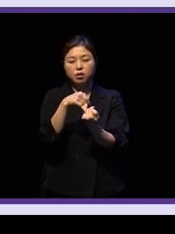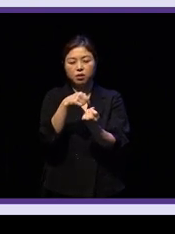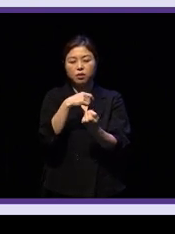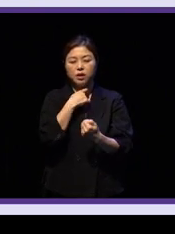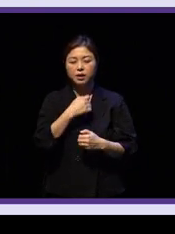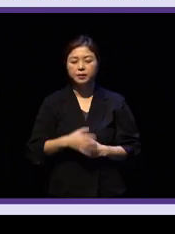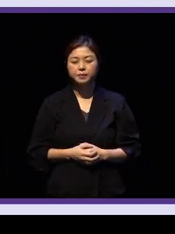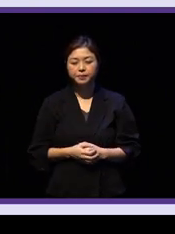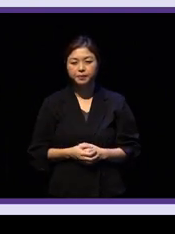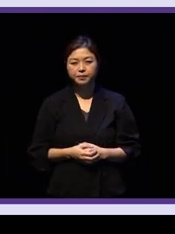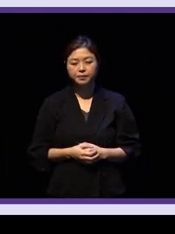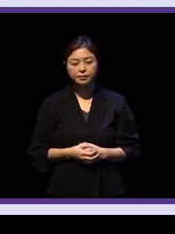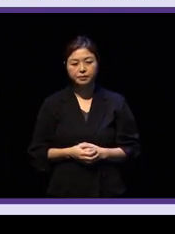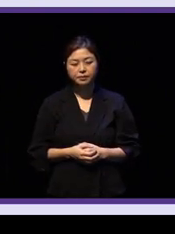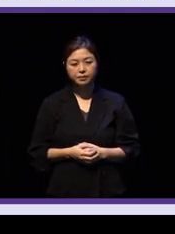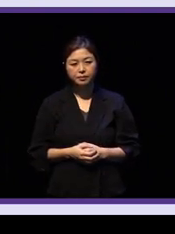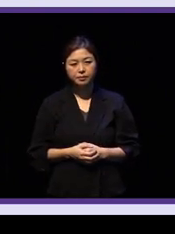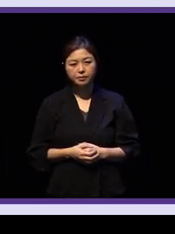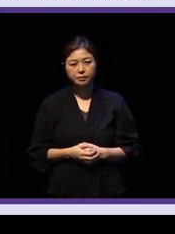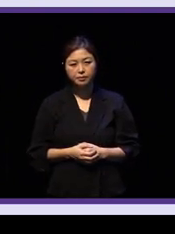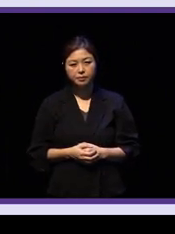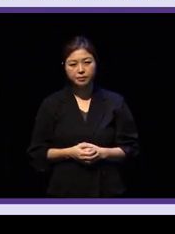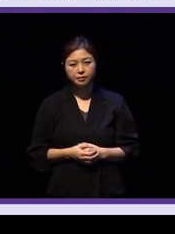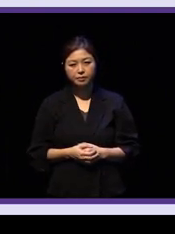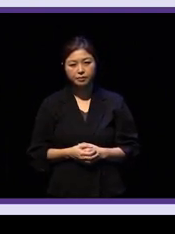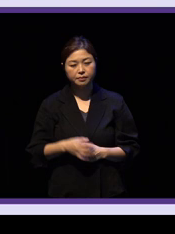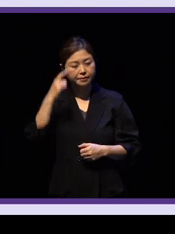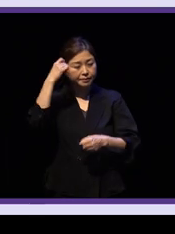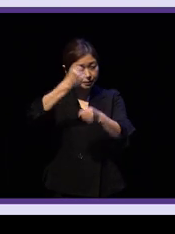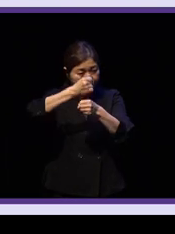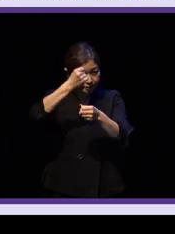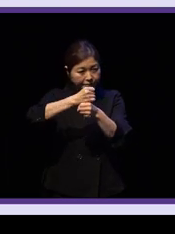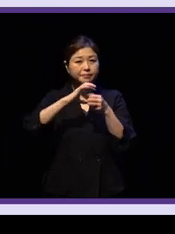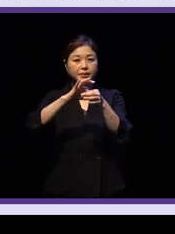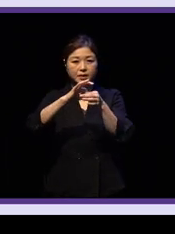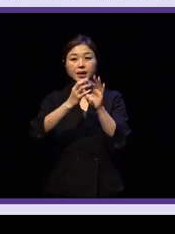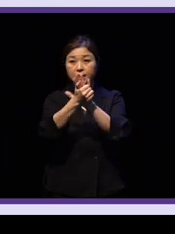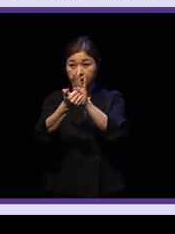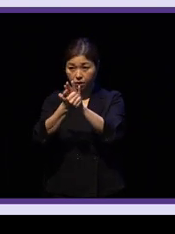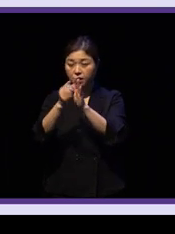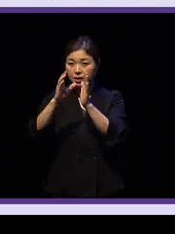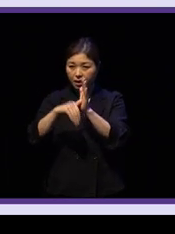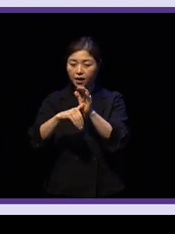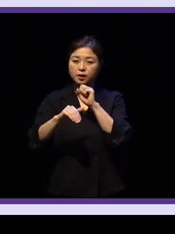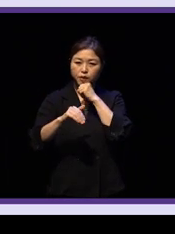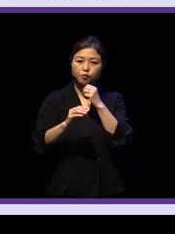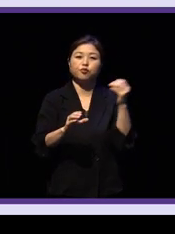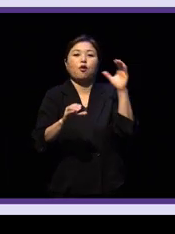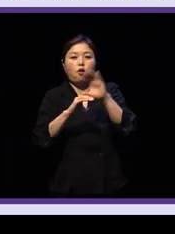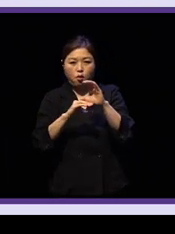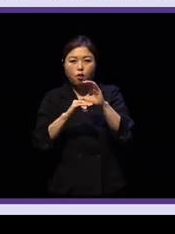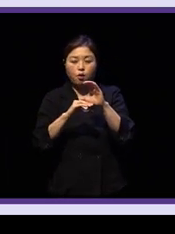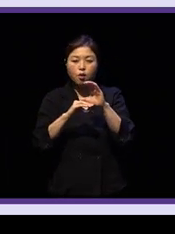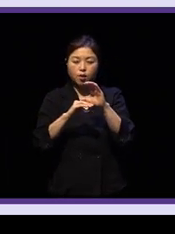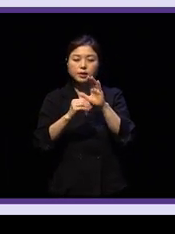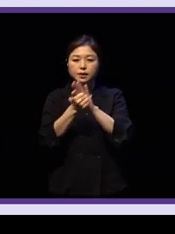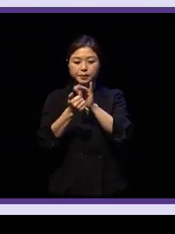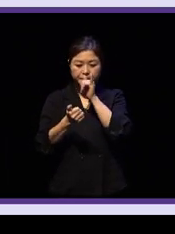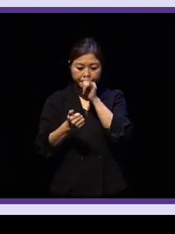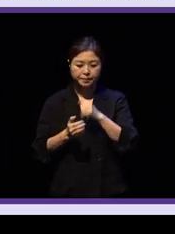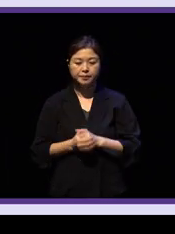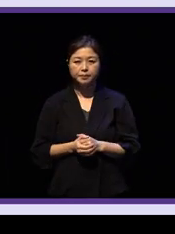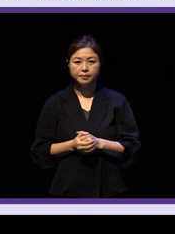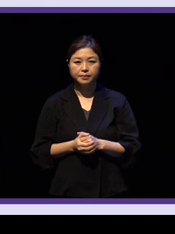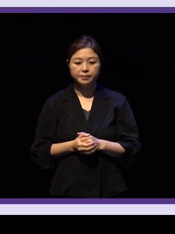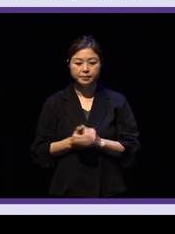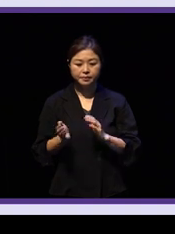그리고 아까 말씀드렸던 창작 연계 지원 차원에서 좀 가산점을 저희가 부여를 하도록 하겠습니다 마지막으로